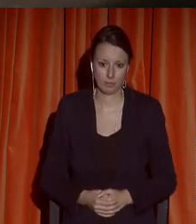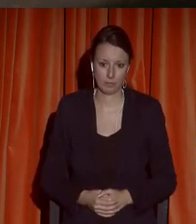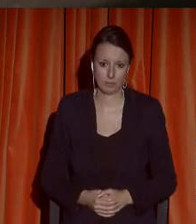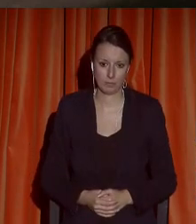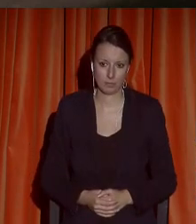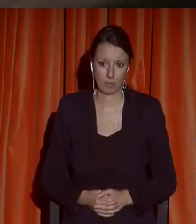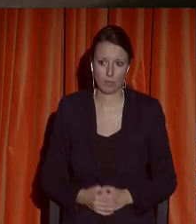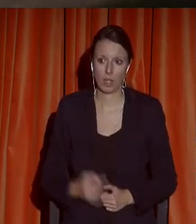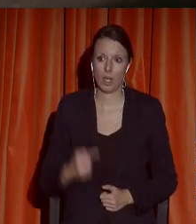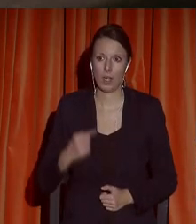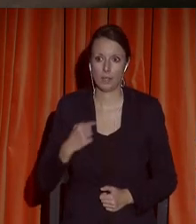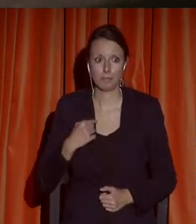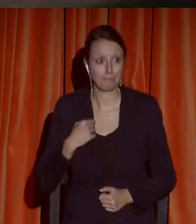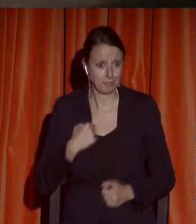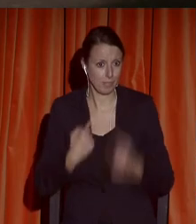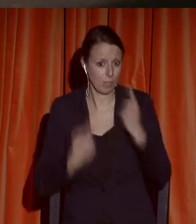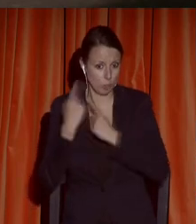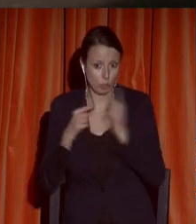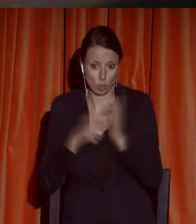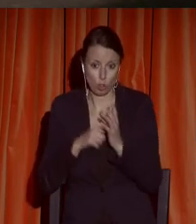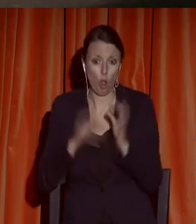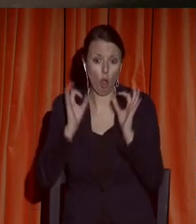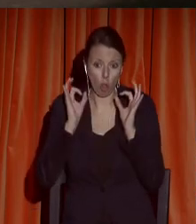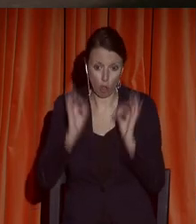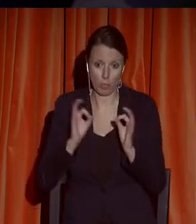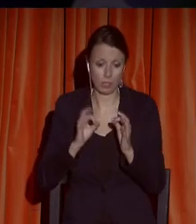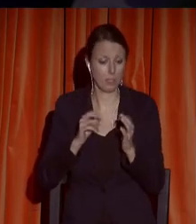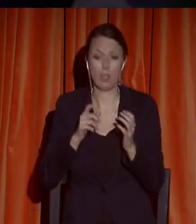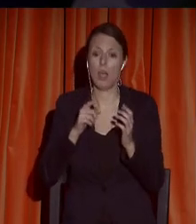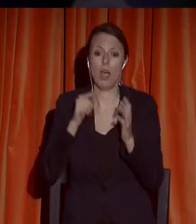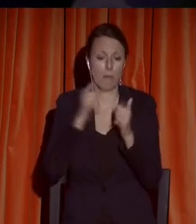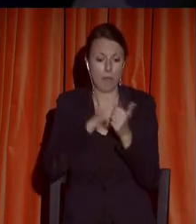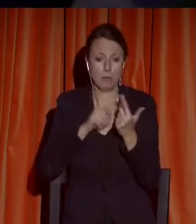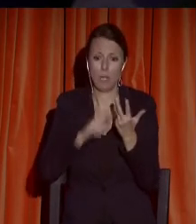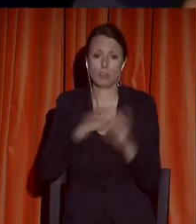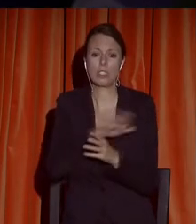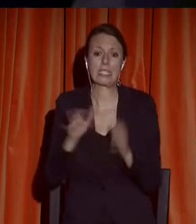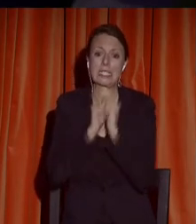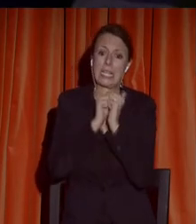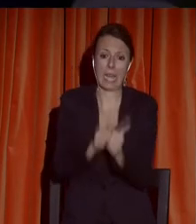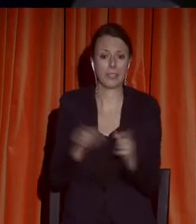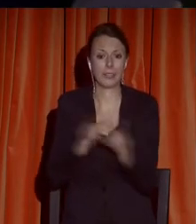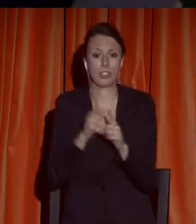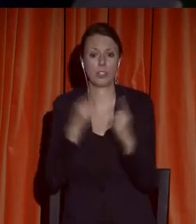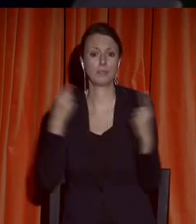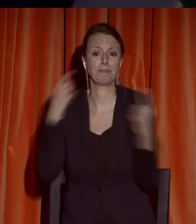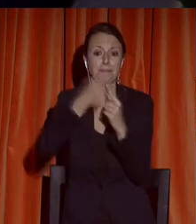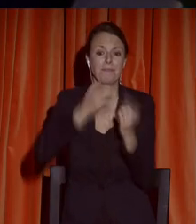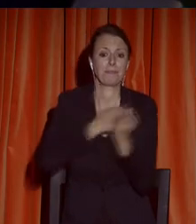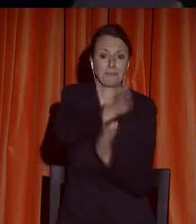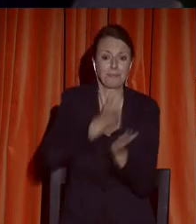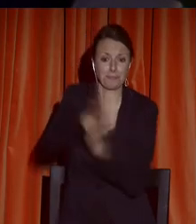I myślę, że to są bardzo dobre trafienia, te wszystkie punkty, wyzwania i drogowskazy, które